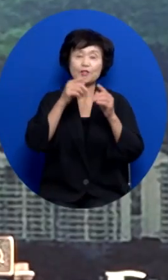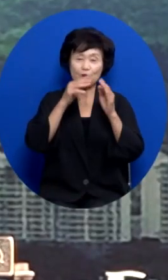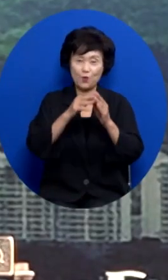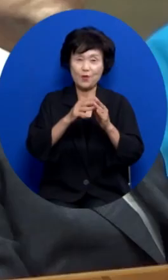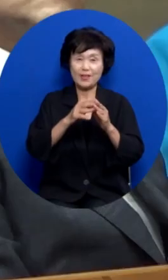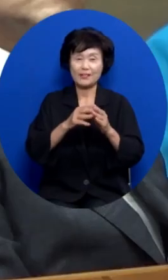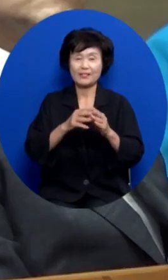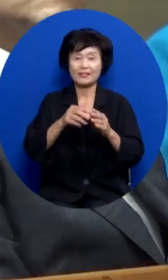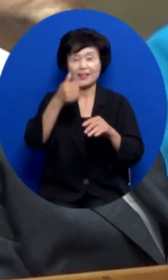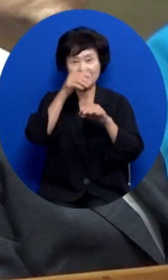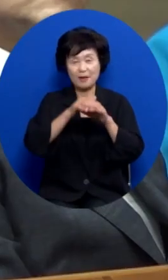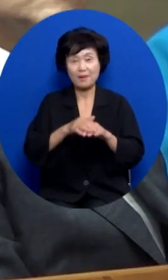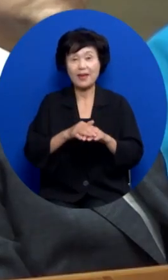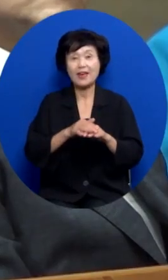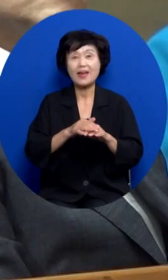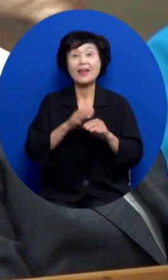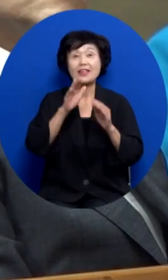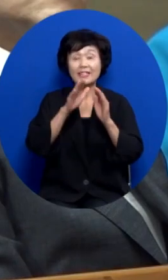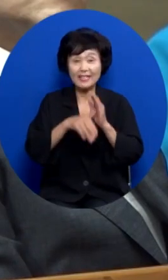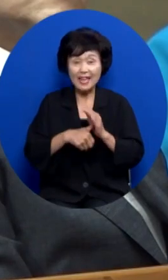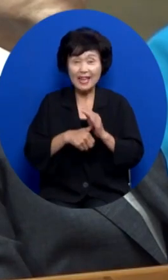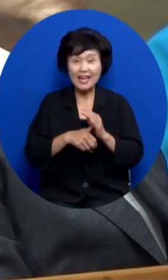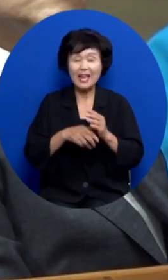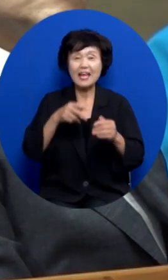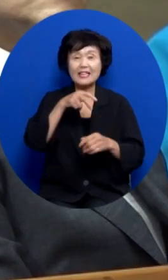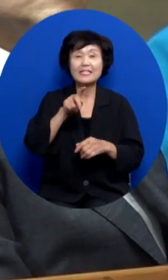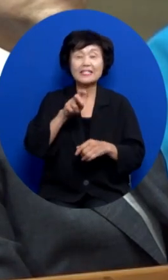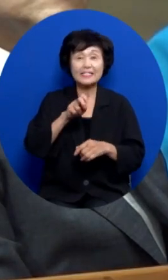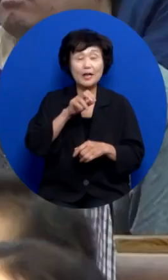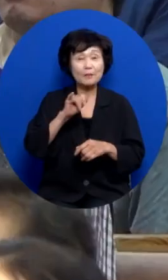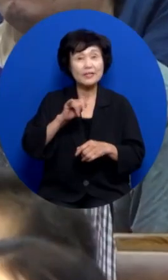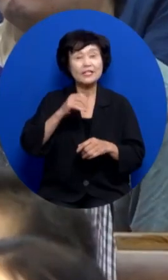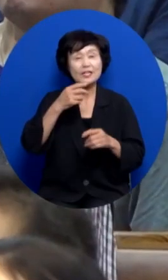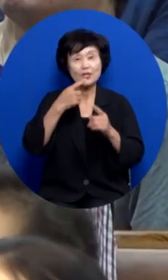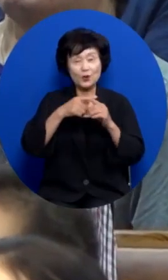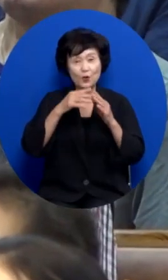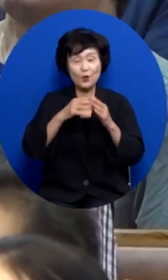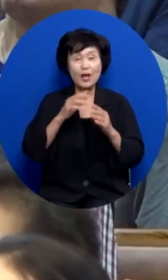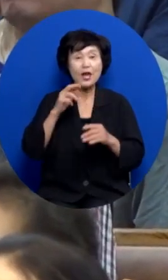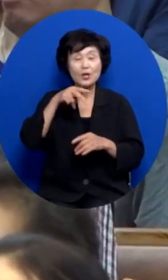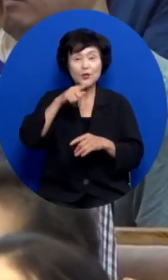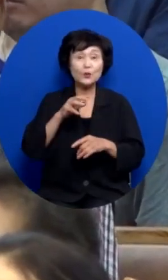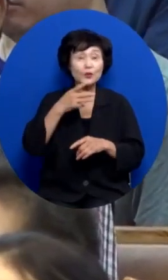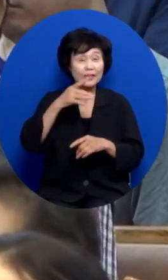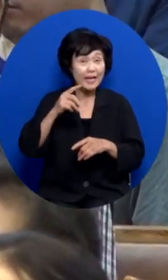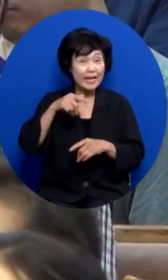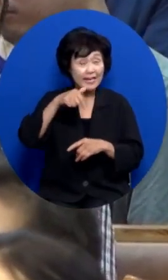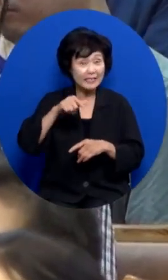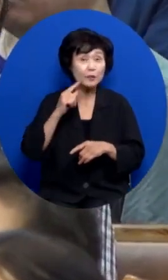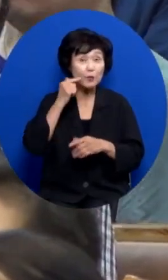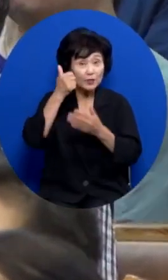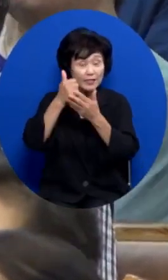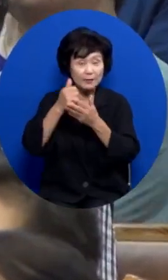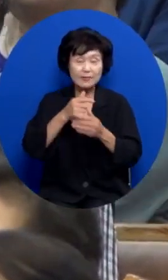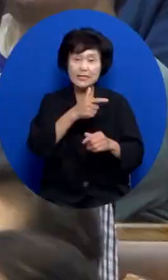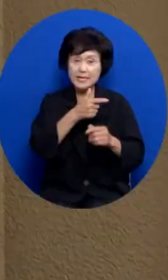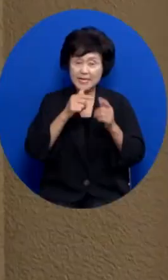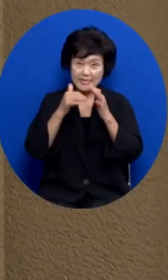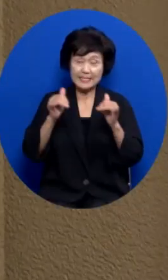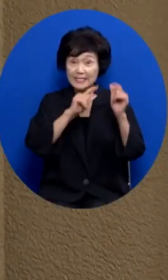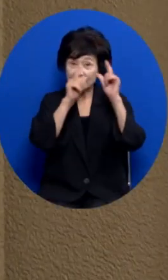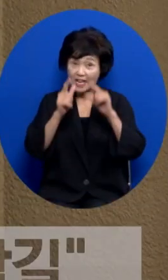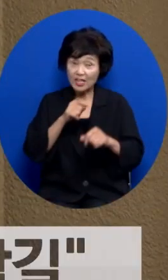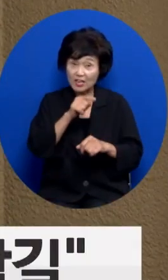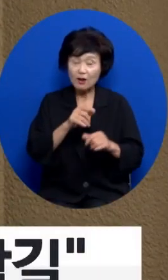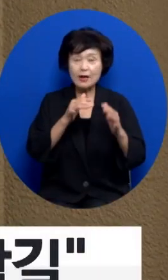열렸습니다. 예배에서 말씀을 전한 3일교회 송태근 목사는 인생은 사람이 책임지는 것이 아니라 하나님이 책임지는